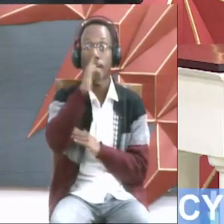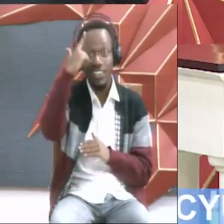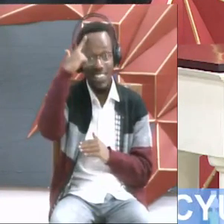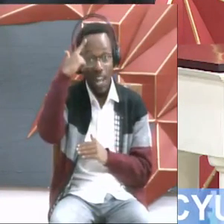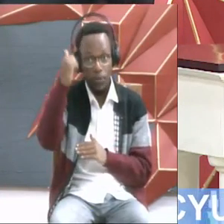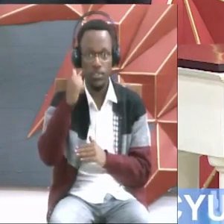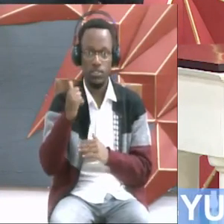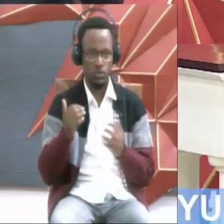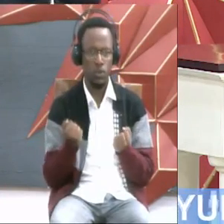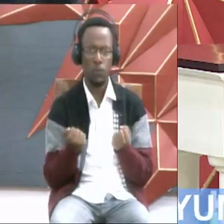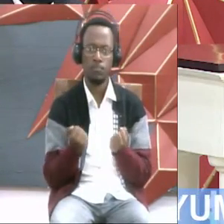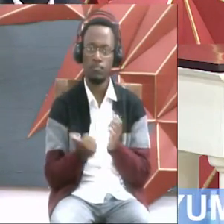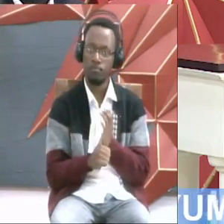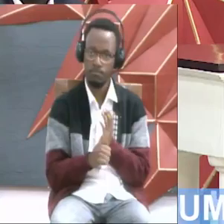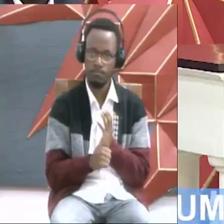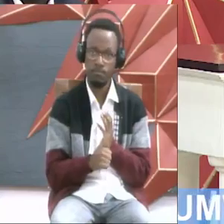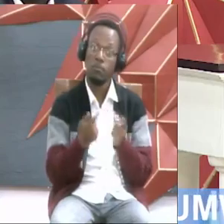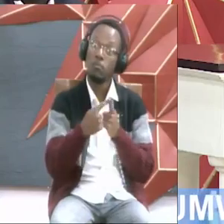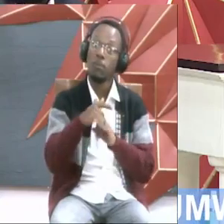Hahirwa abafite inzara n'inyota